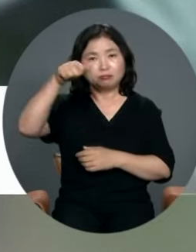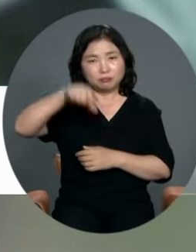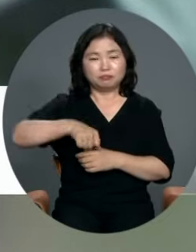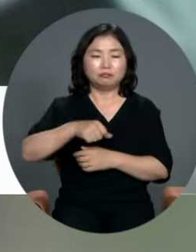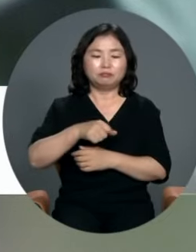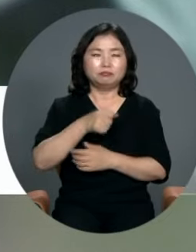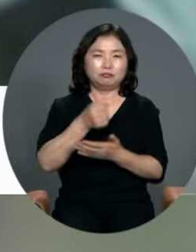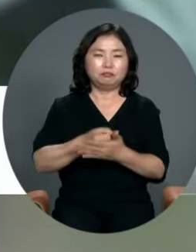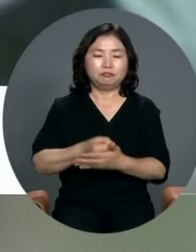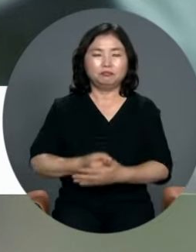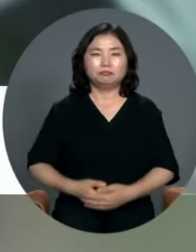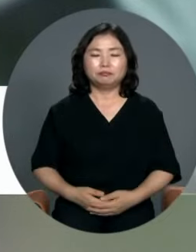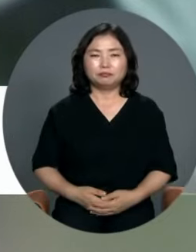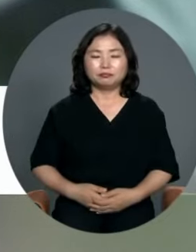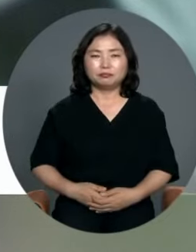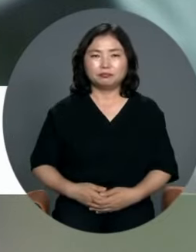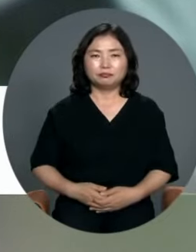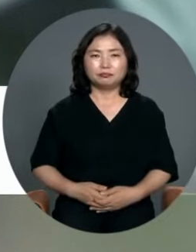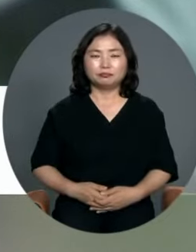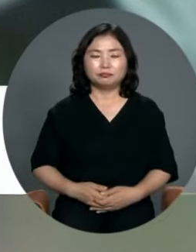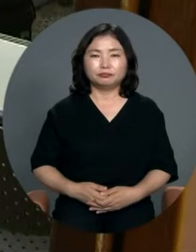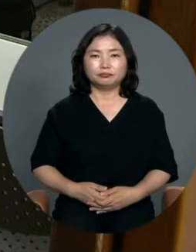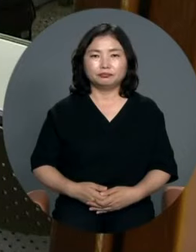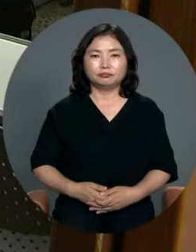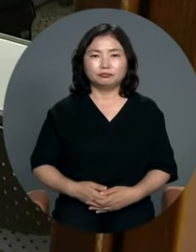예상됩니다. 보도에 신병철 기자입니다.